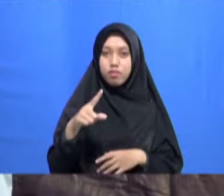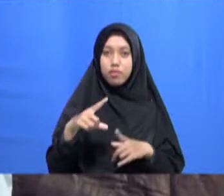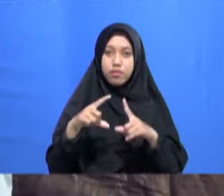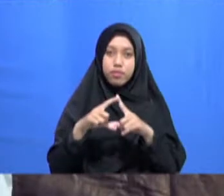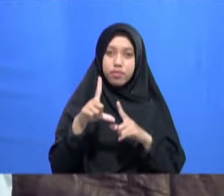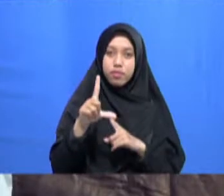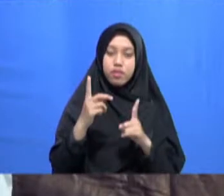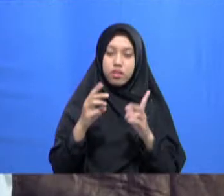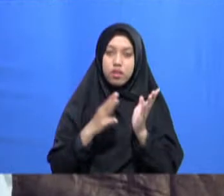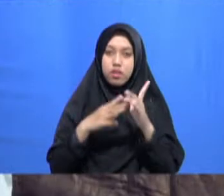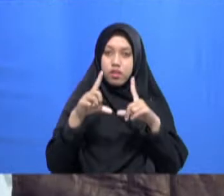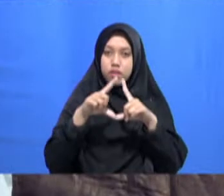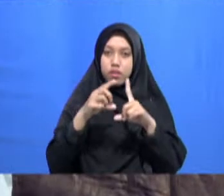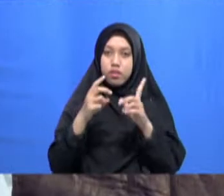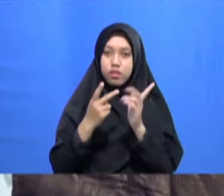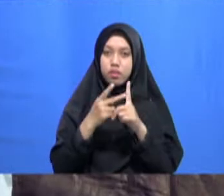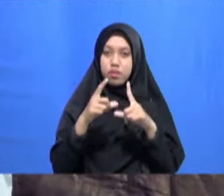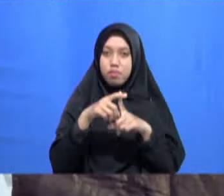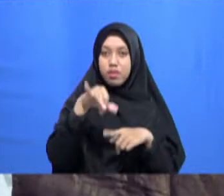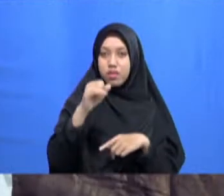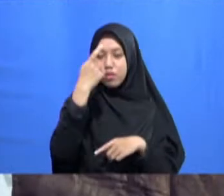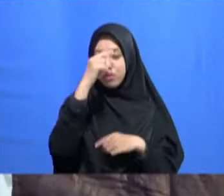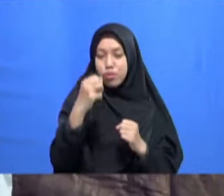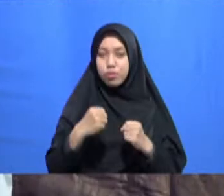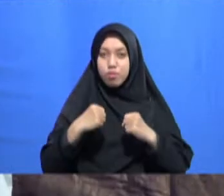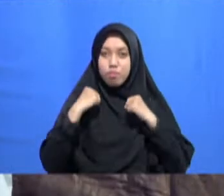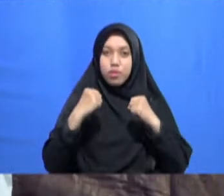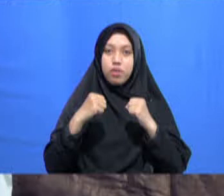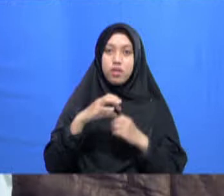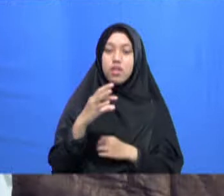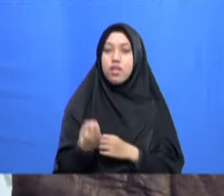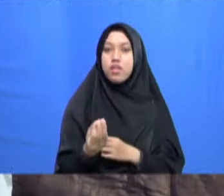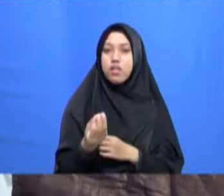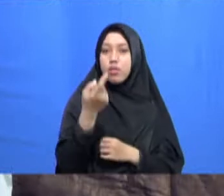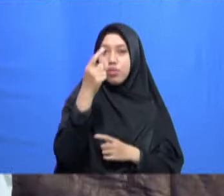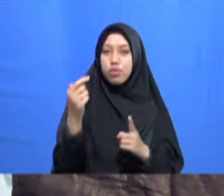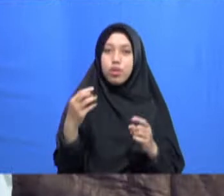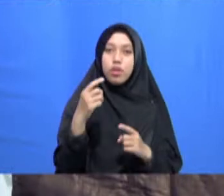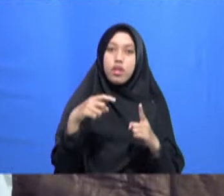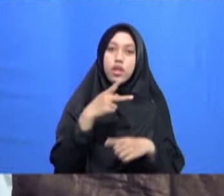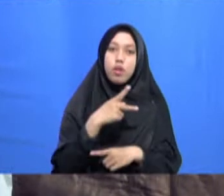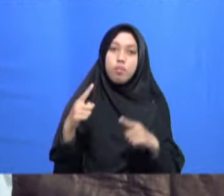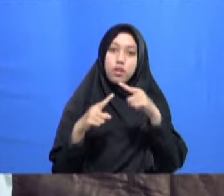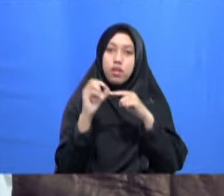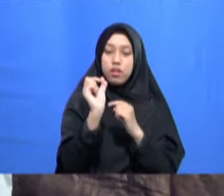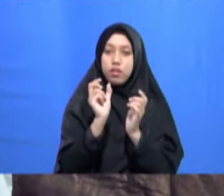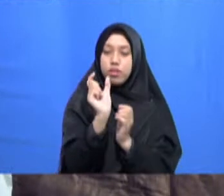visi penguatan desa menuju Kabupaten Tojo Una-Una yang berdaya saing atau Desa Kuat Daerah